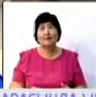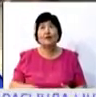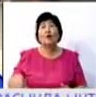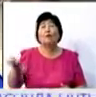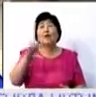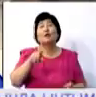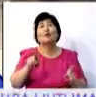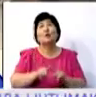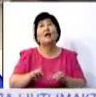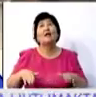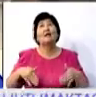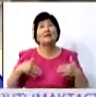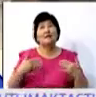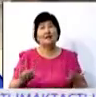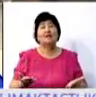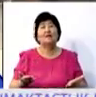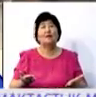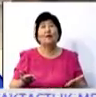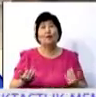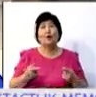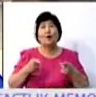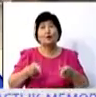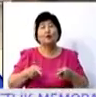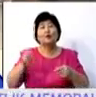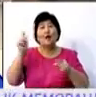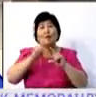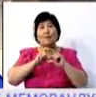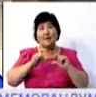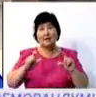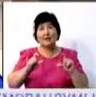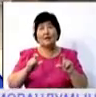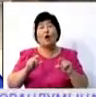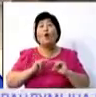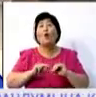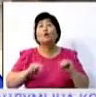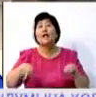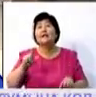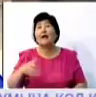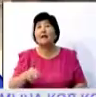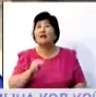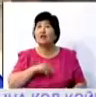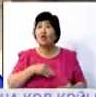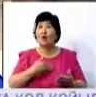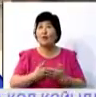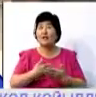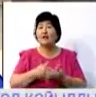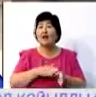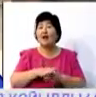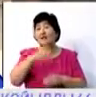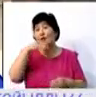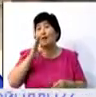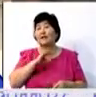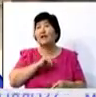Бәрінде де сондай тілек тілейміз. Үшкен мектебінің жаңағы ұстаздарының еңбектерін ақтап,